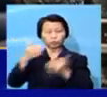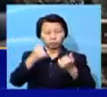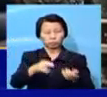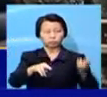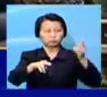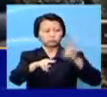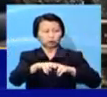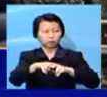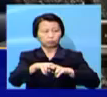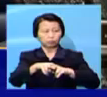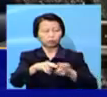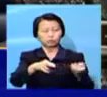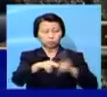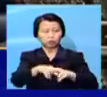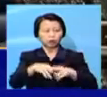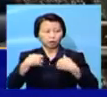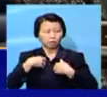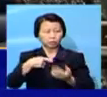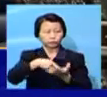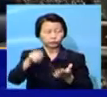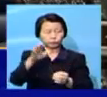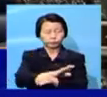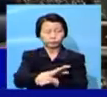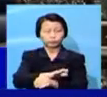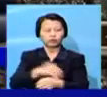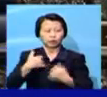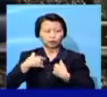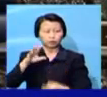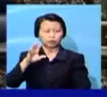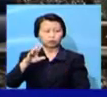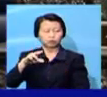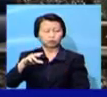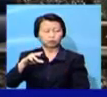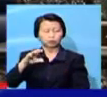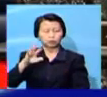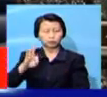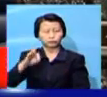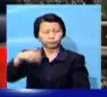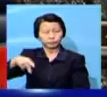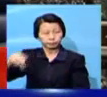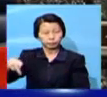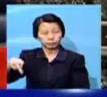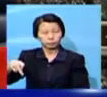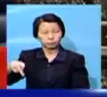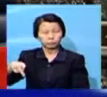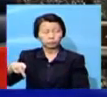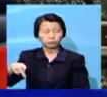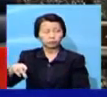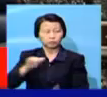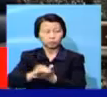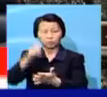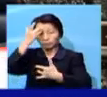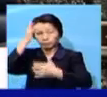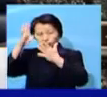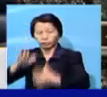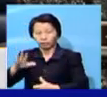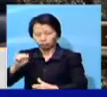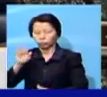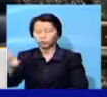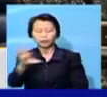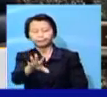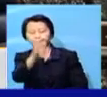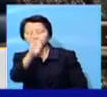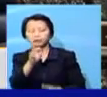hospital-hospital yang ada full Pain patient dia panggil fpp full pain paent Di mana pesakit boleh pilih pakar